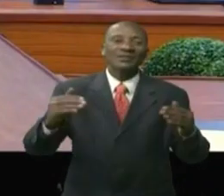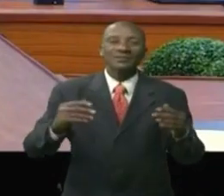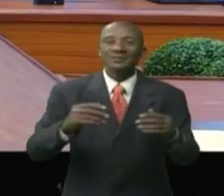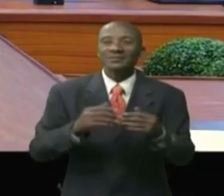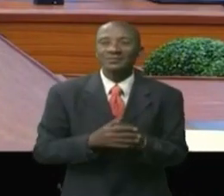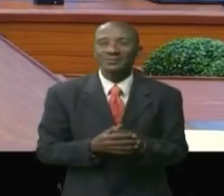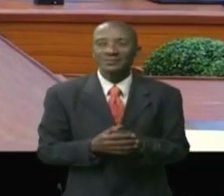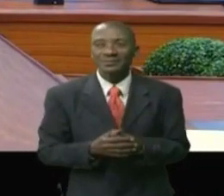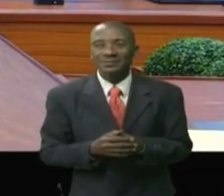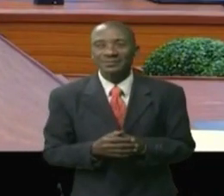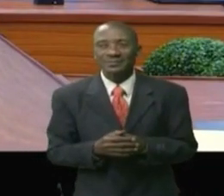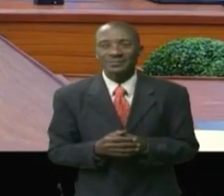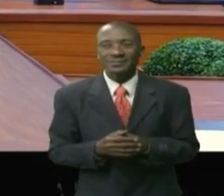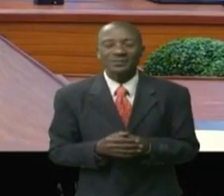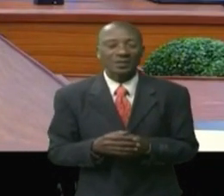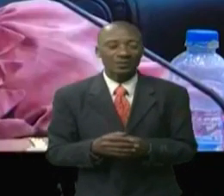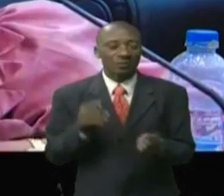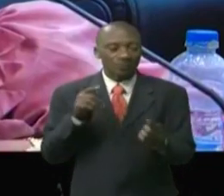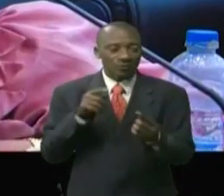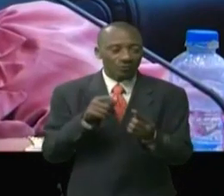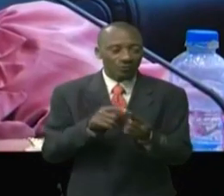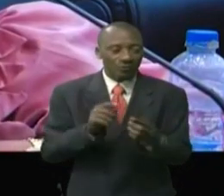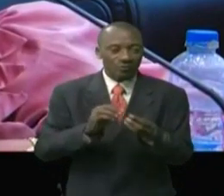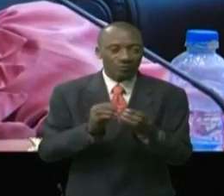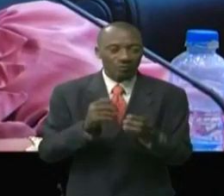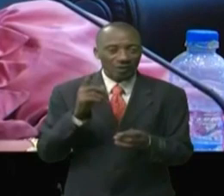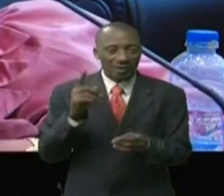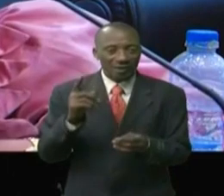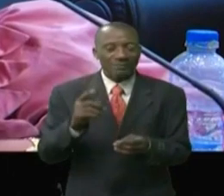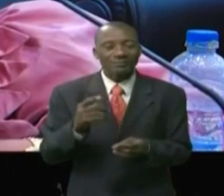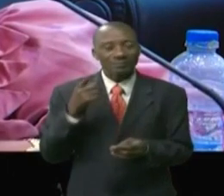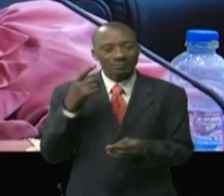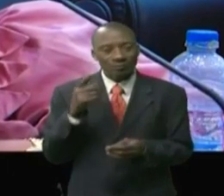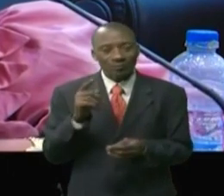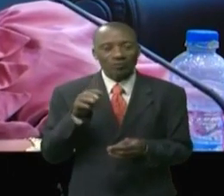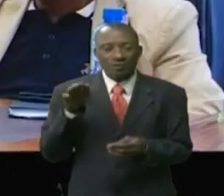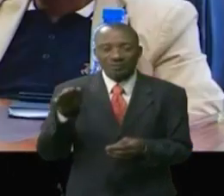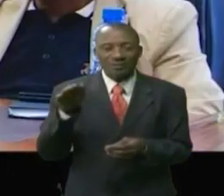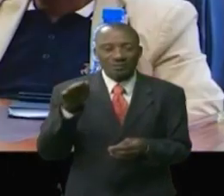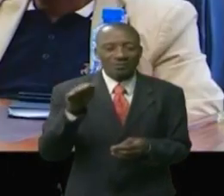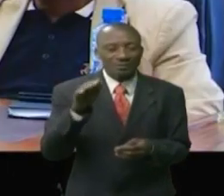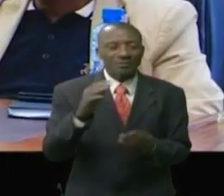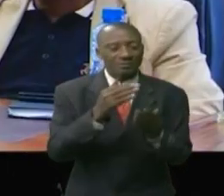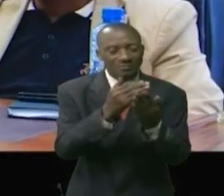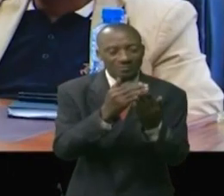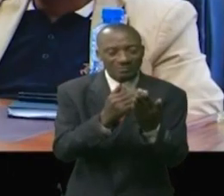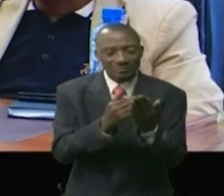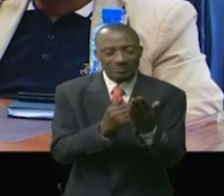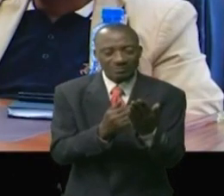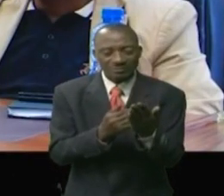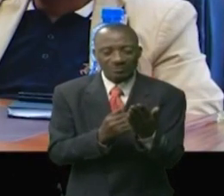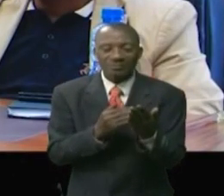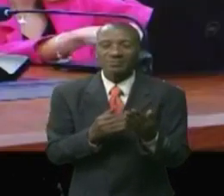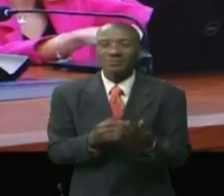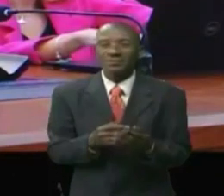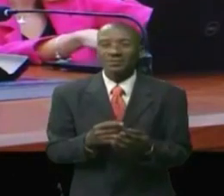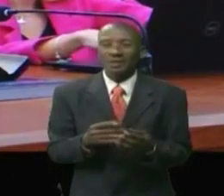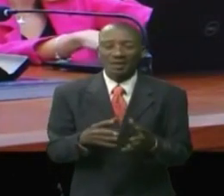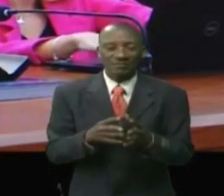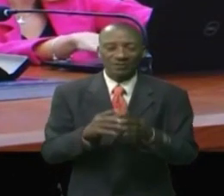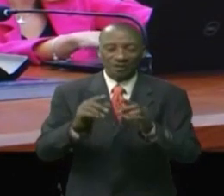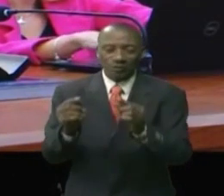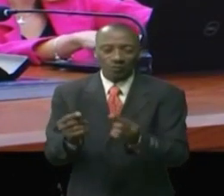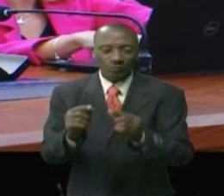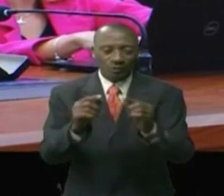l'objectif principal de ce forum est de un pldoyer multisectoriel fracassant afin de mobiliser les parties prenantes de